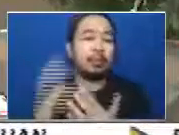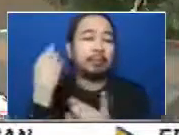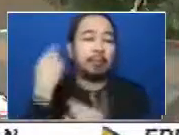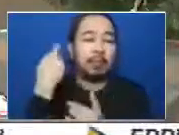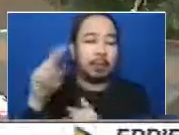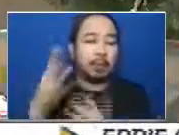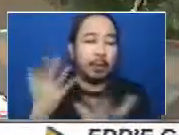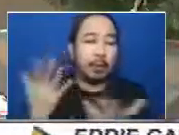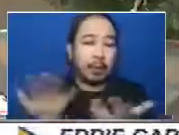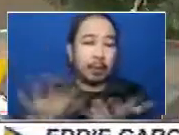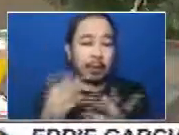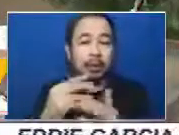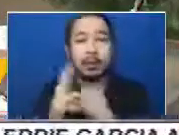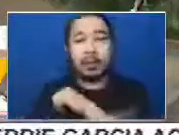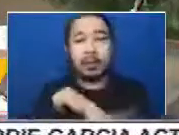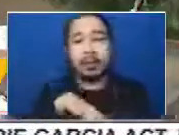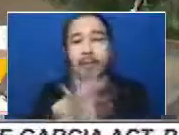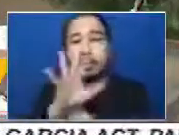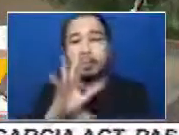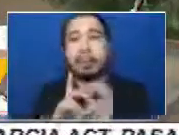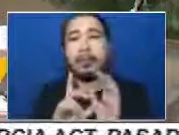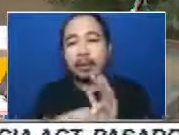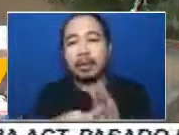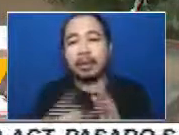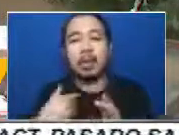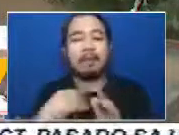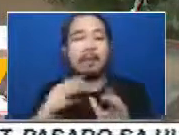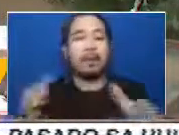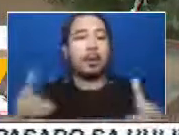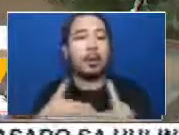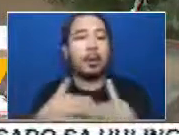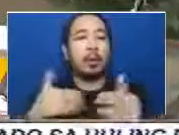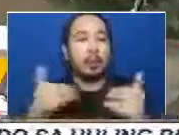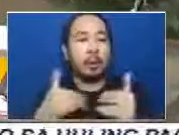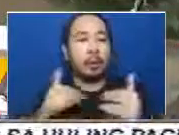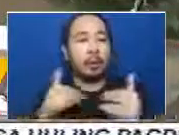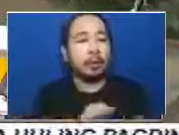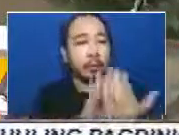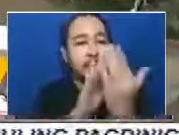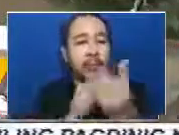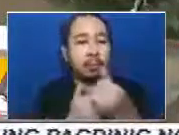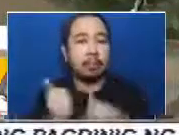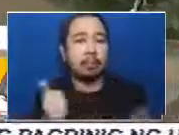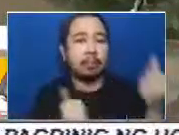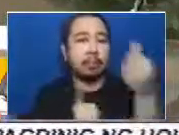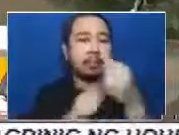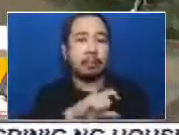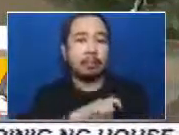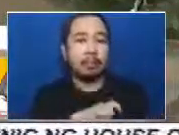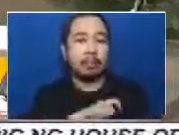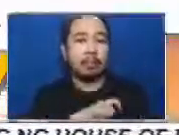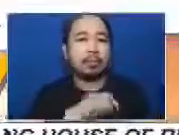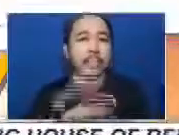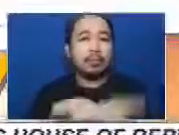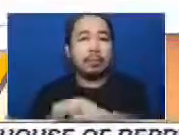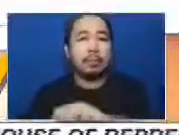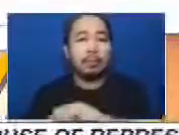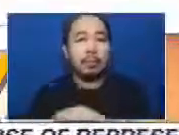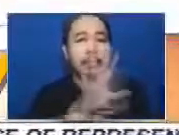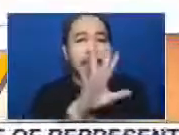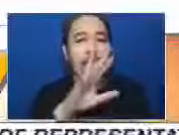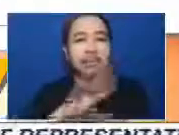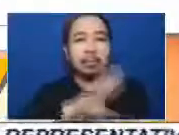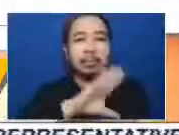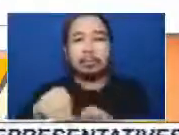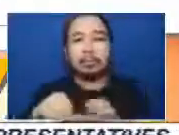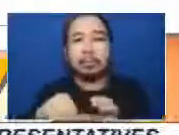Sir Erwin, at sa lahat ng nakikinig at nanonood. Opo. USEC, this is Aljo Bendijo at kasama din. Sorry. No problem.